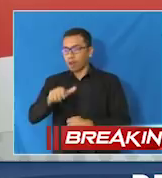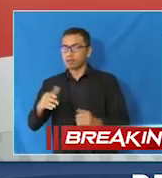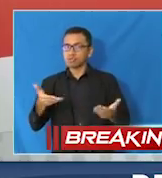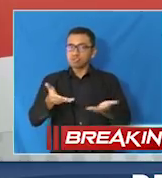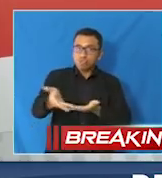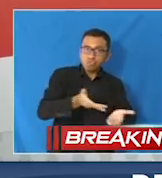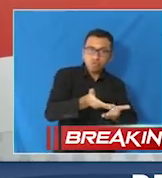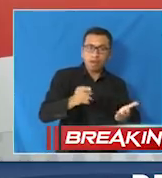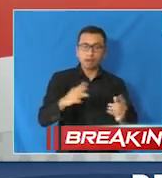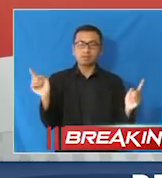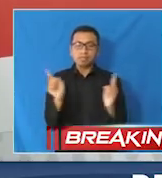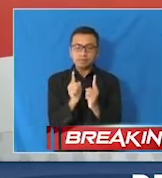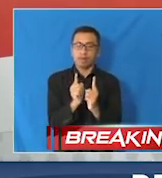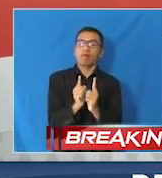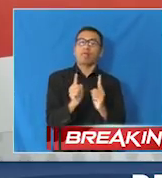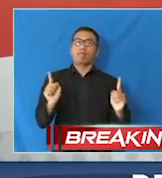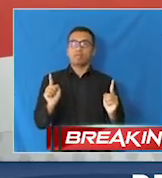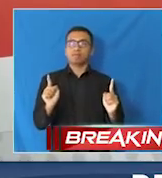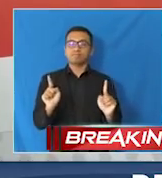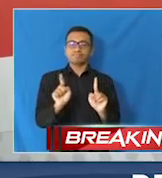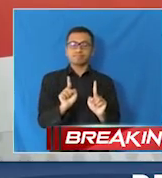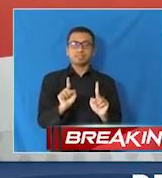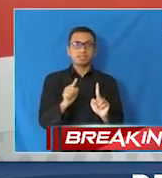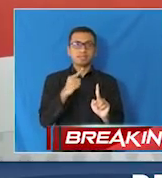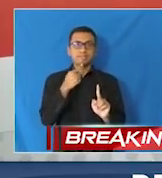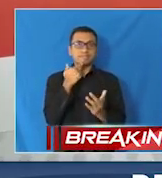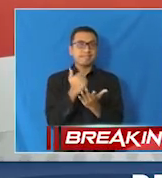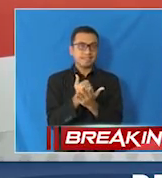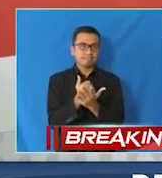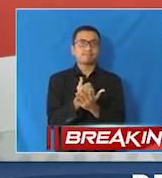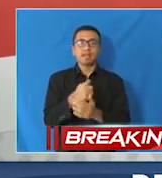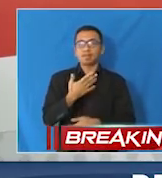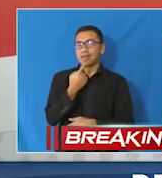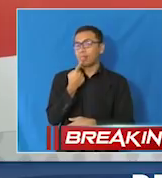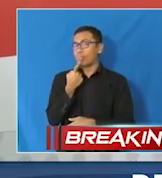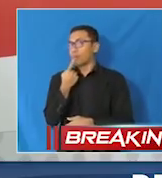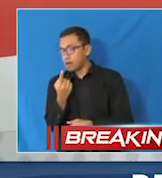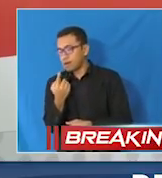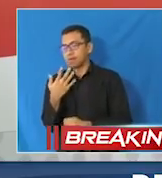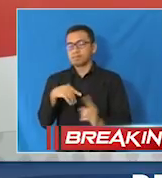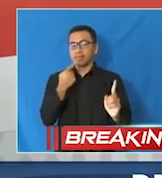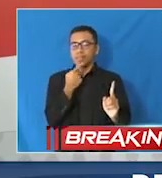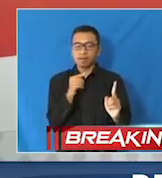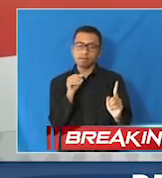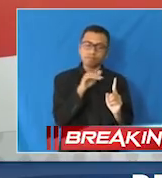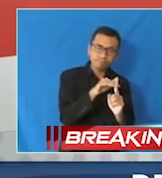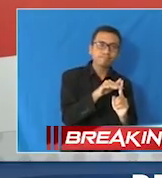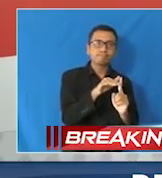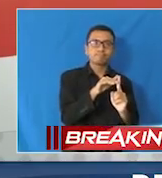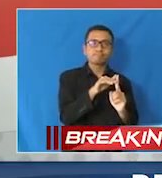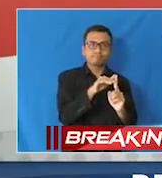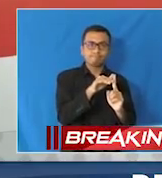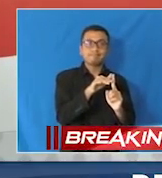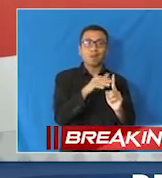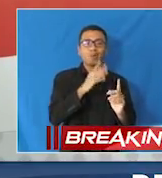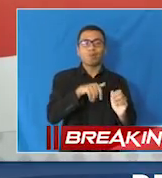ini menjadi penting Hai droplet atau percikan ludah ikan lendir